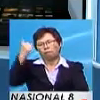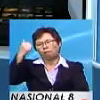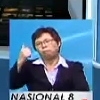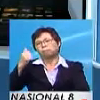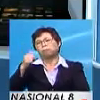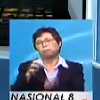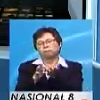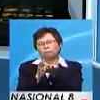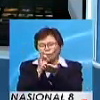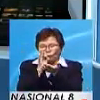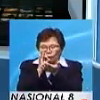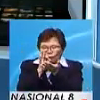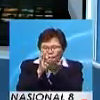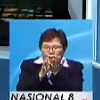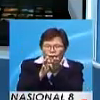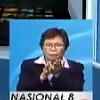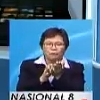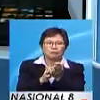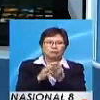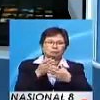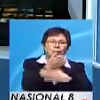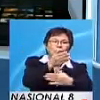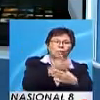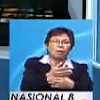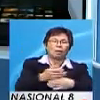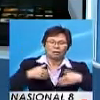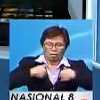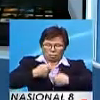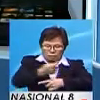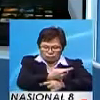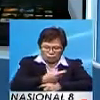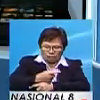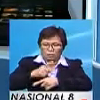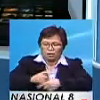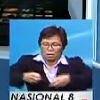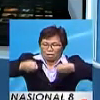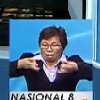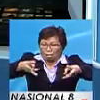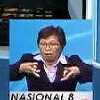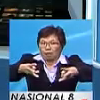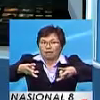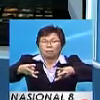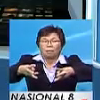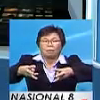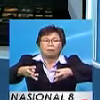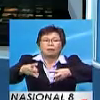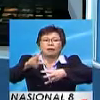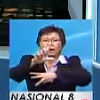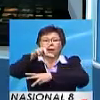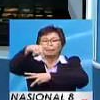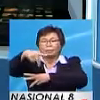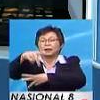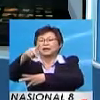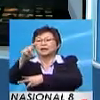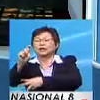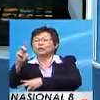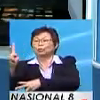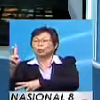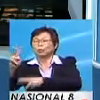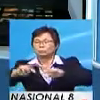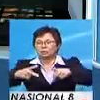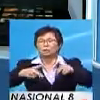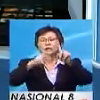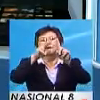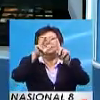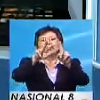2015 pencerobuhan Haiwan ternakan atau binatang liar di lebuh Raya Pantai Timur fasa 2 lpt2 telah mengakibatkan